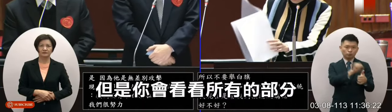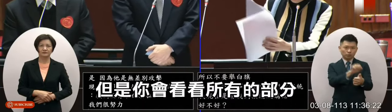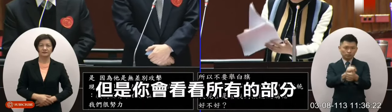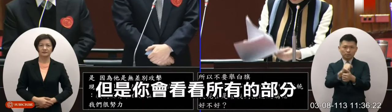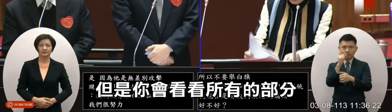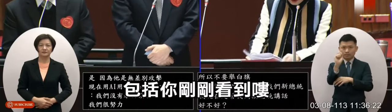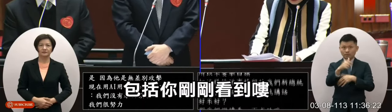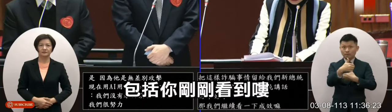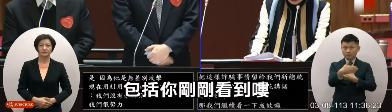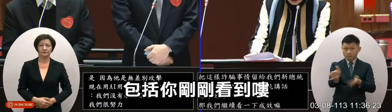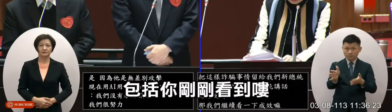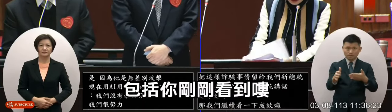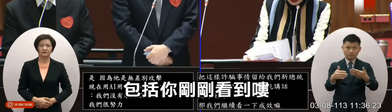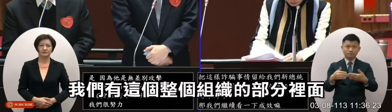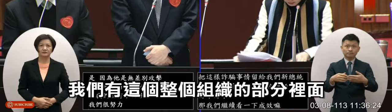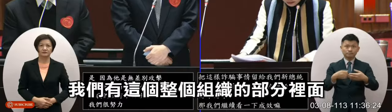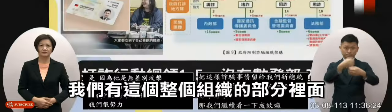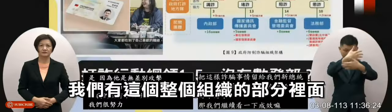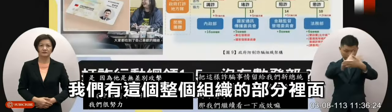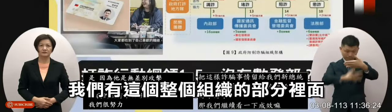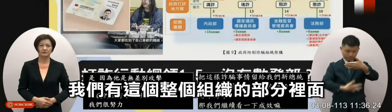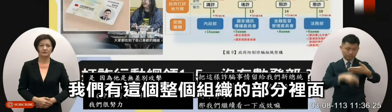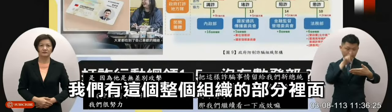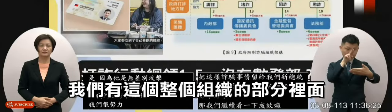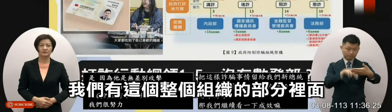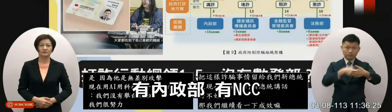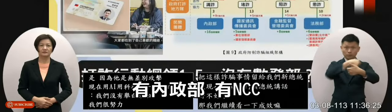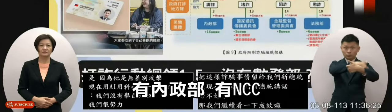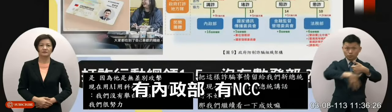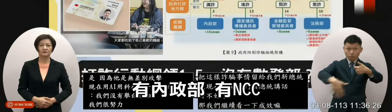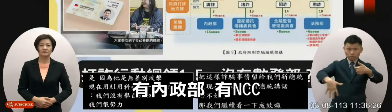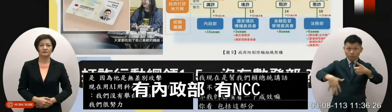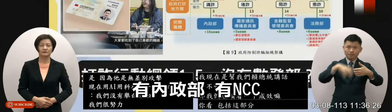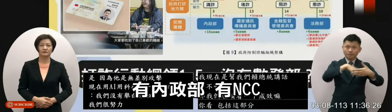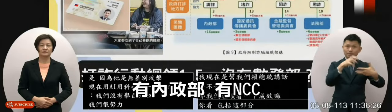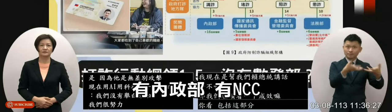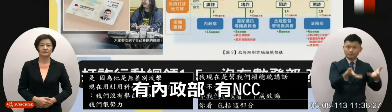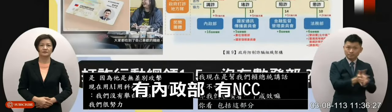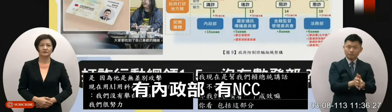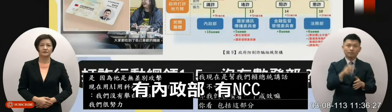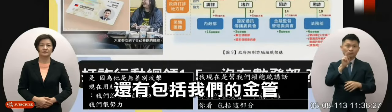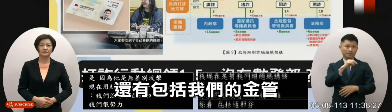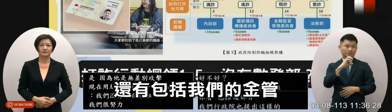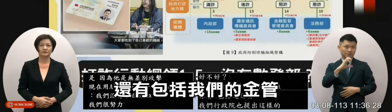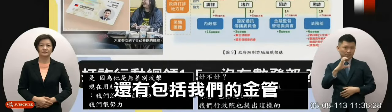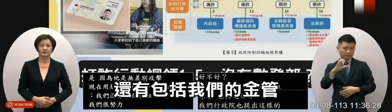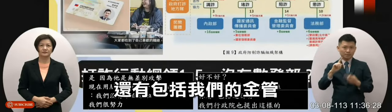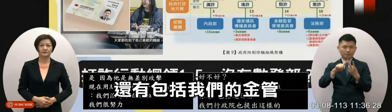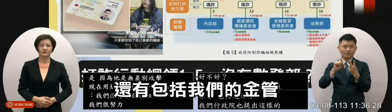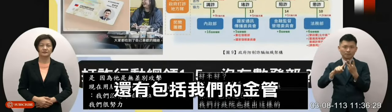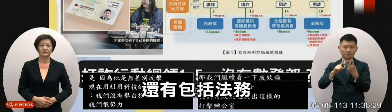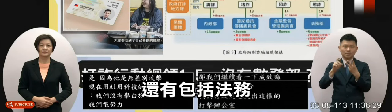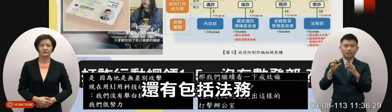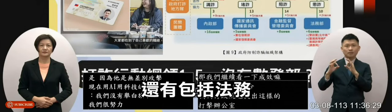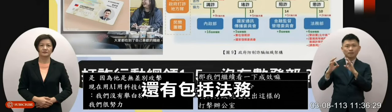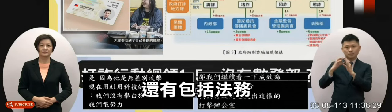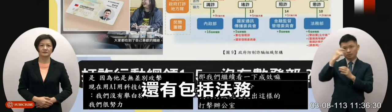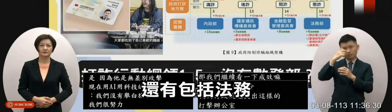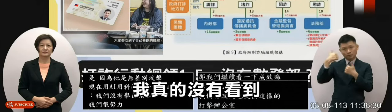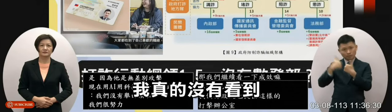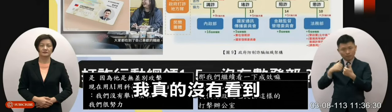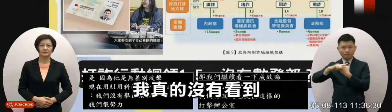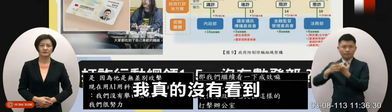看看所有的部分，包括你刚刚看到了，我们有这个整个组织的部分里面有内政部，有 NCC， 还有包括我们的金管。还有包括